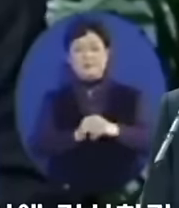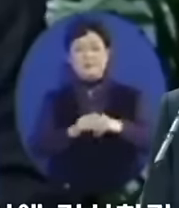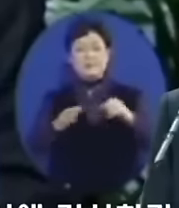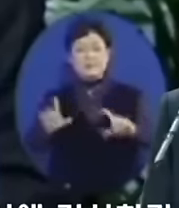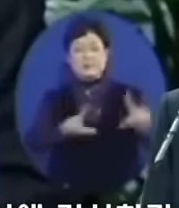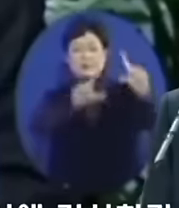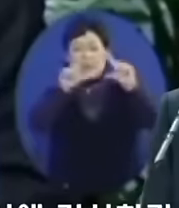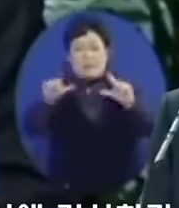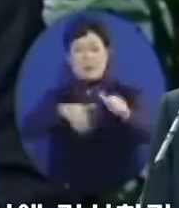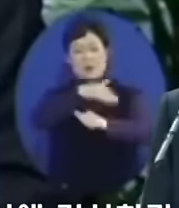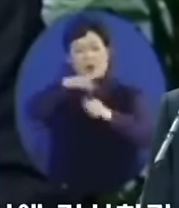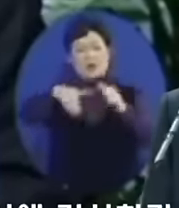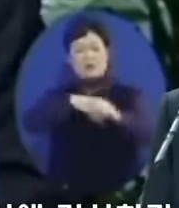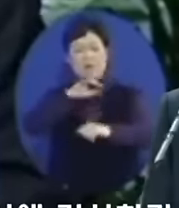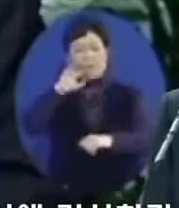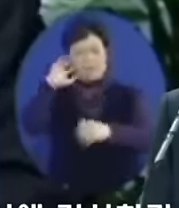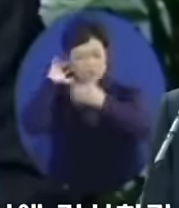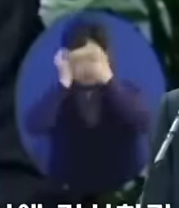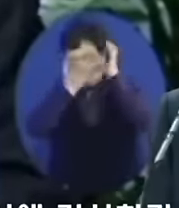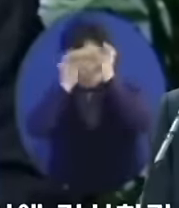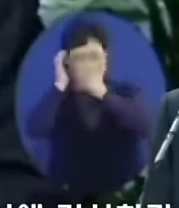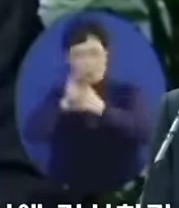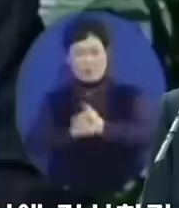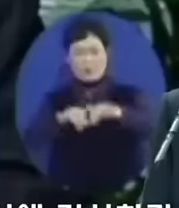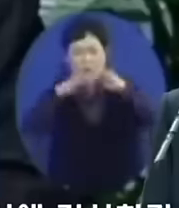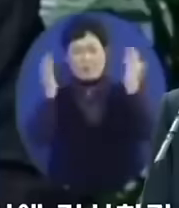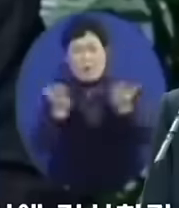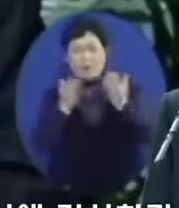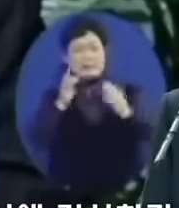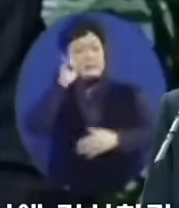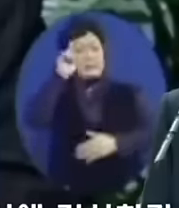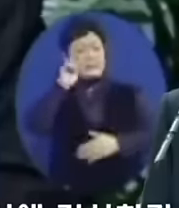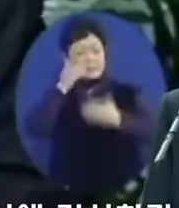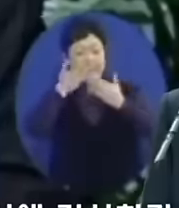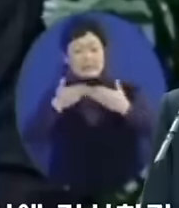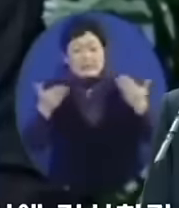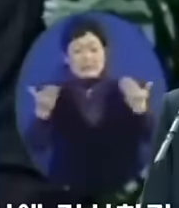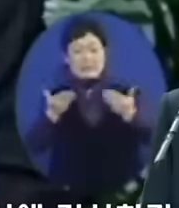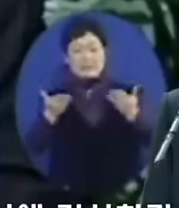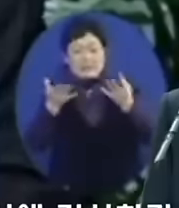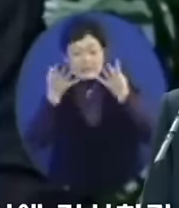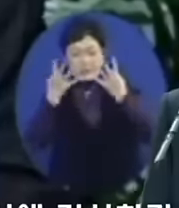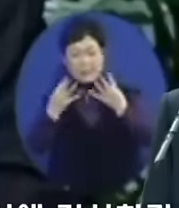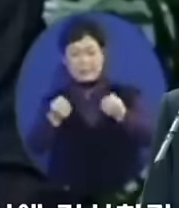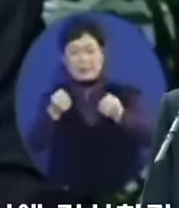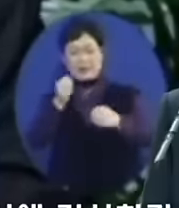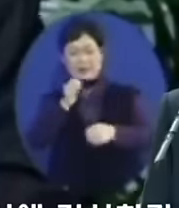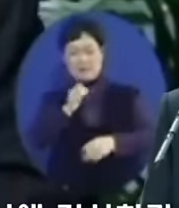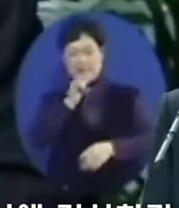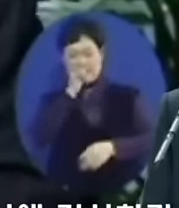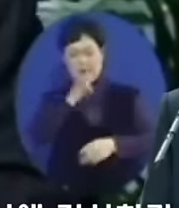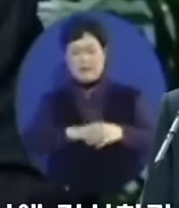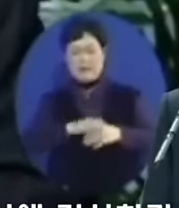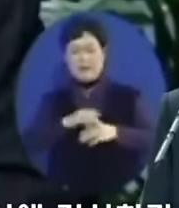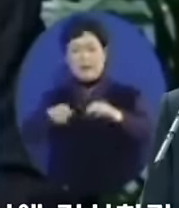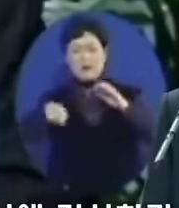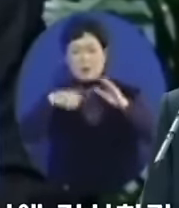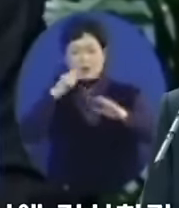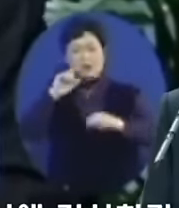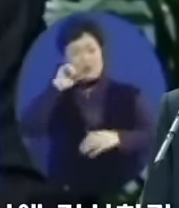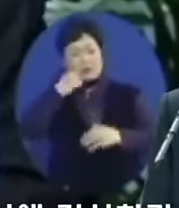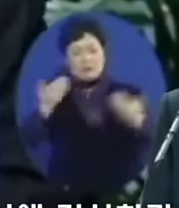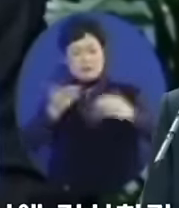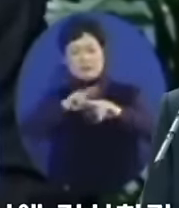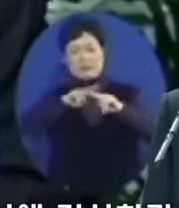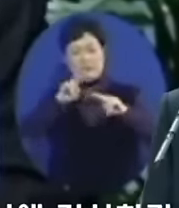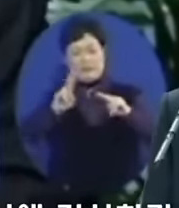환경이 어지러워지고 범사에 스트레스를 받는 일이 참 많습니다. 생계가 어려워지고 직장을 잃게